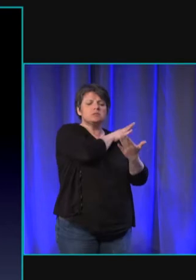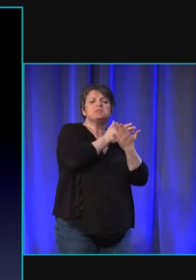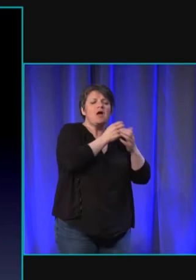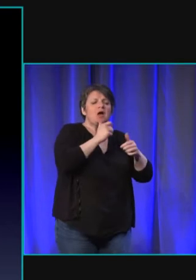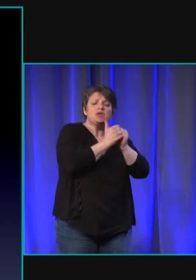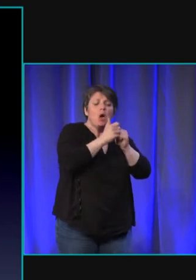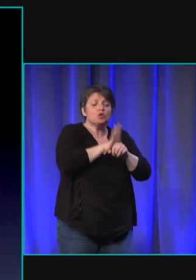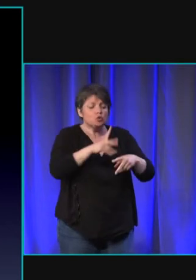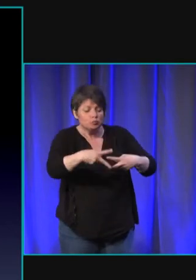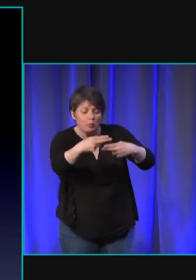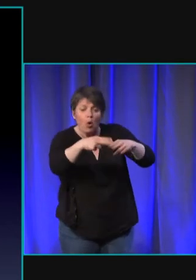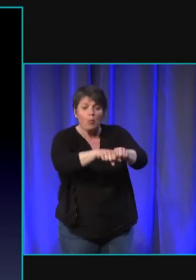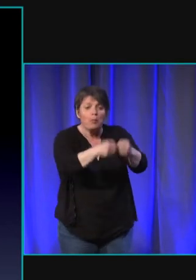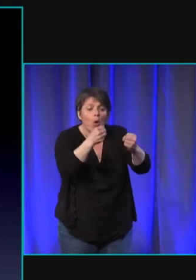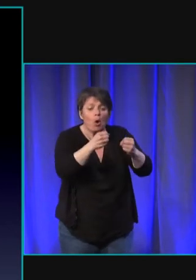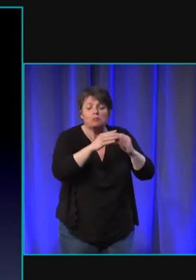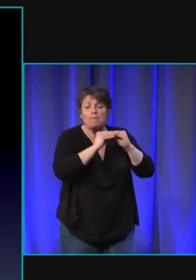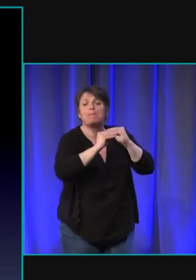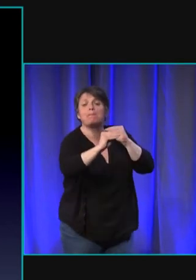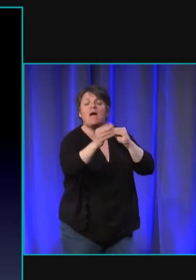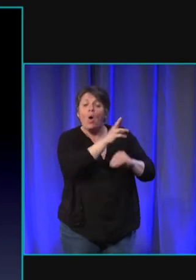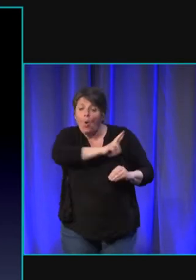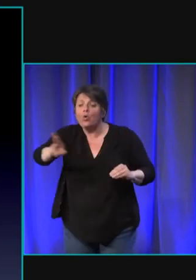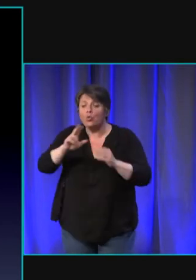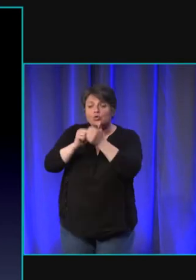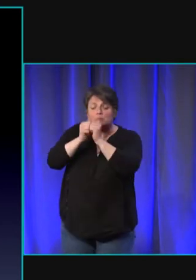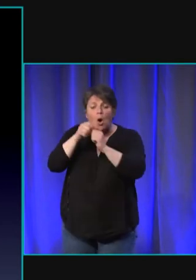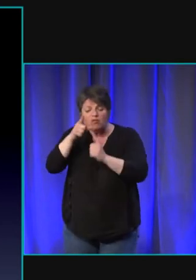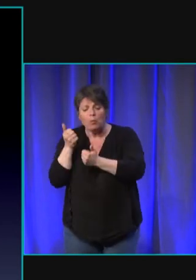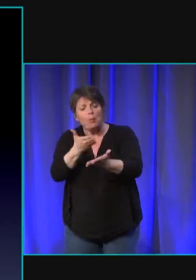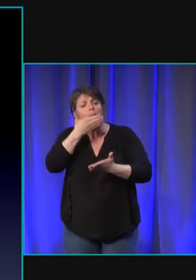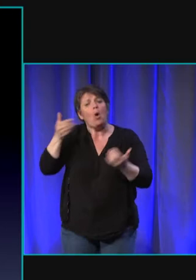le pédalage, ou bien des activités à poids non porté,